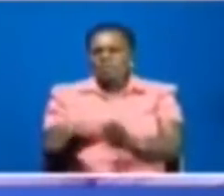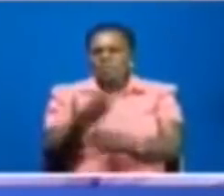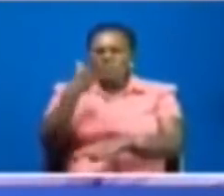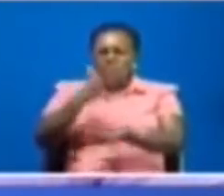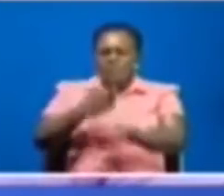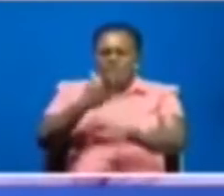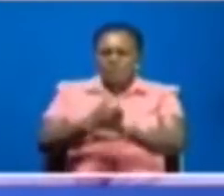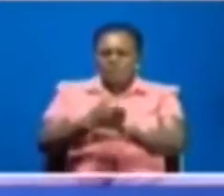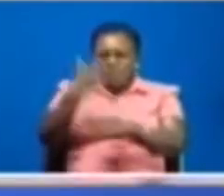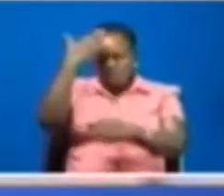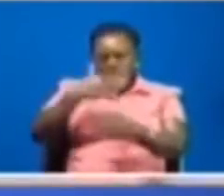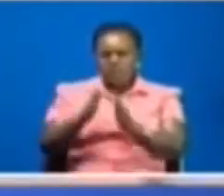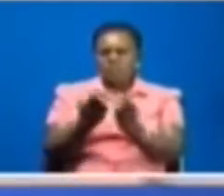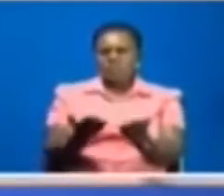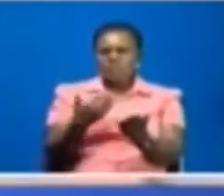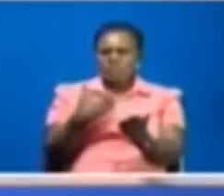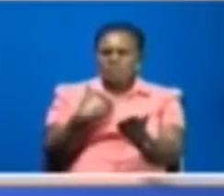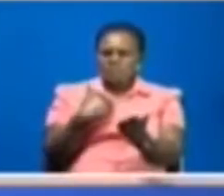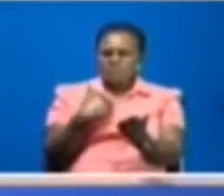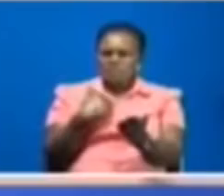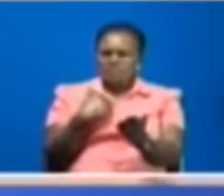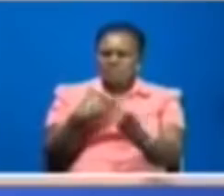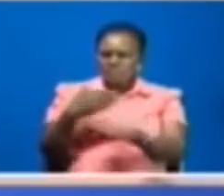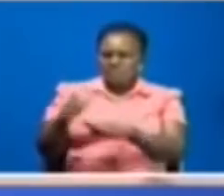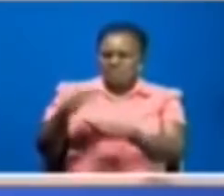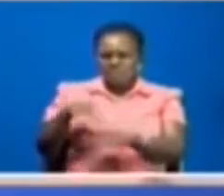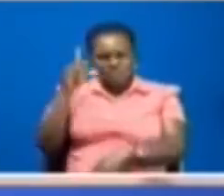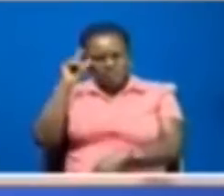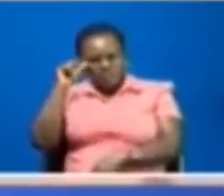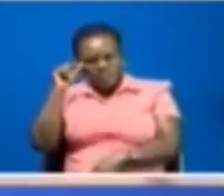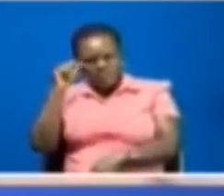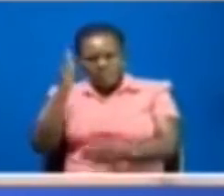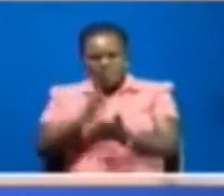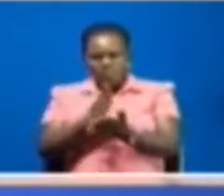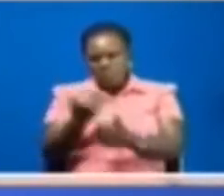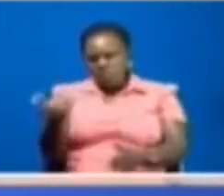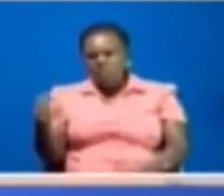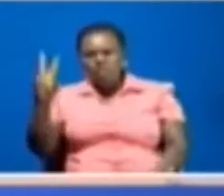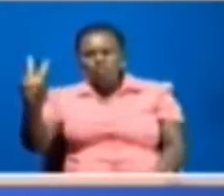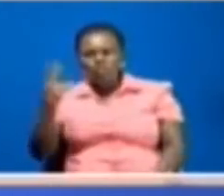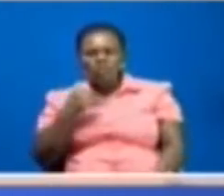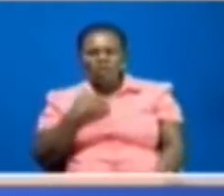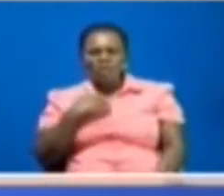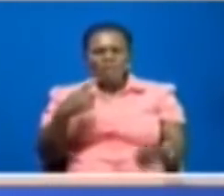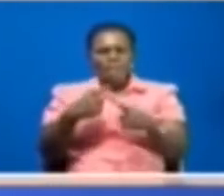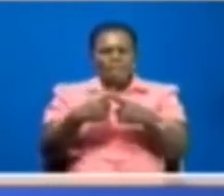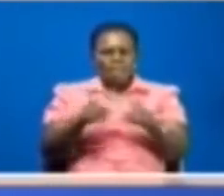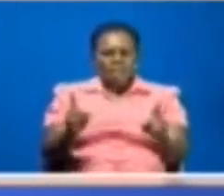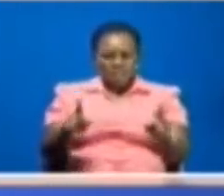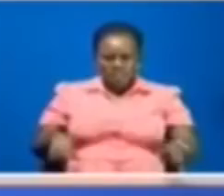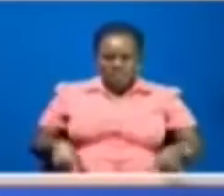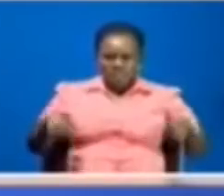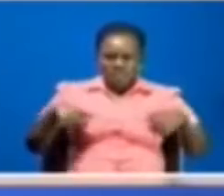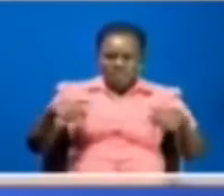fake Facebook account. Nikaanza kumtumia picha, akaona ni ukweli, akaona watoto wawili wanafanana lakini hajaishi na